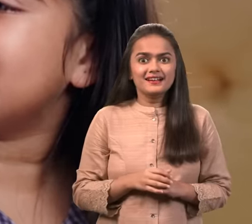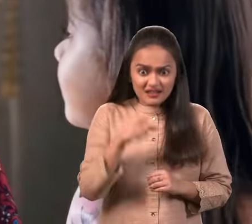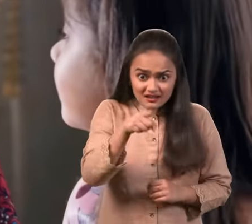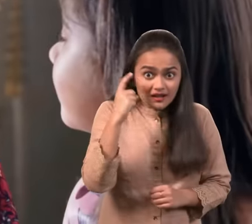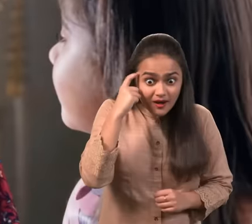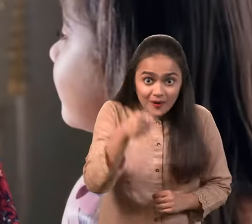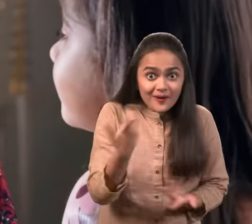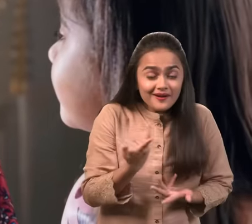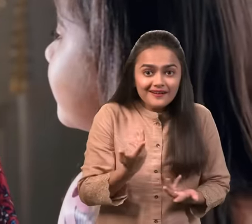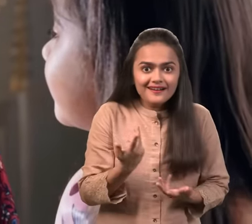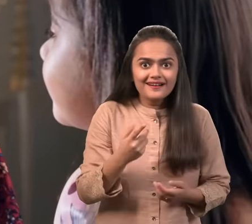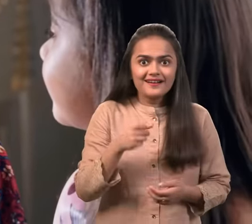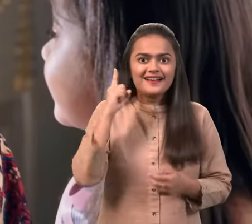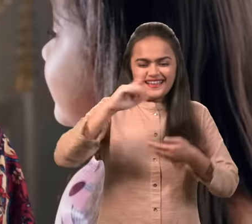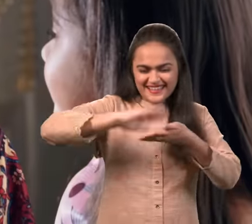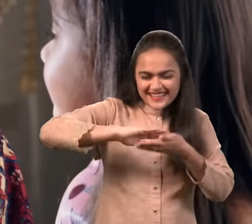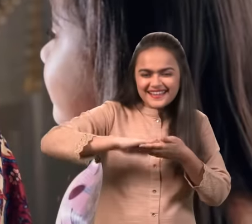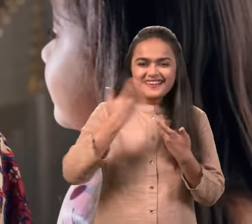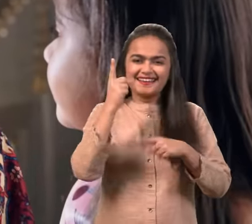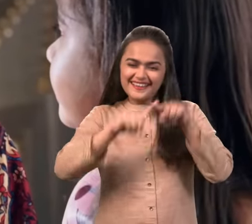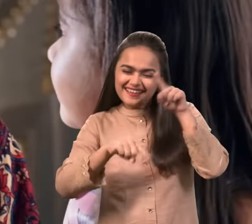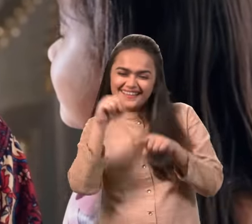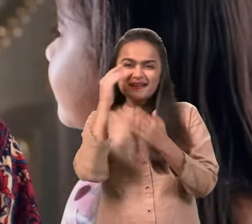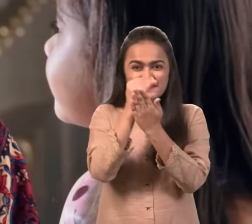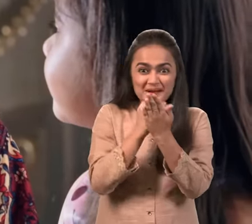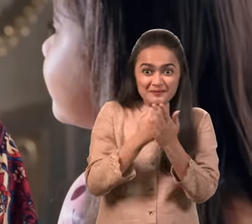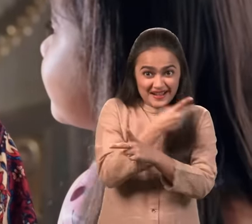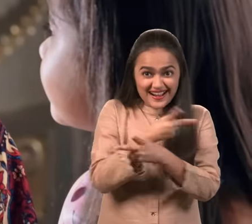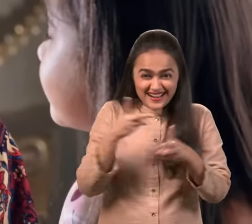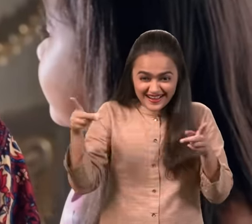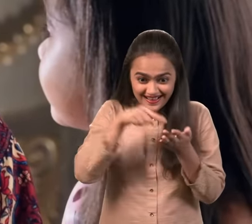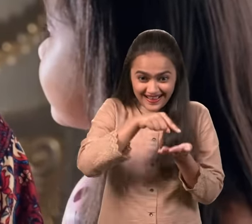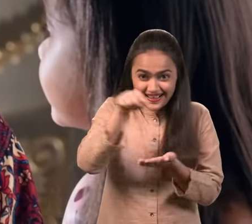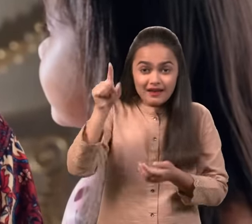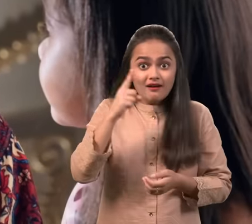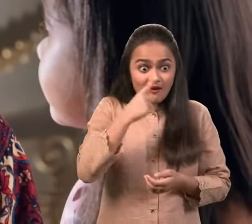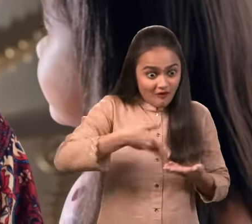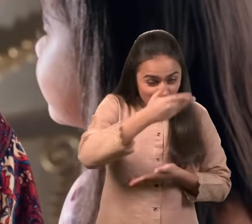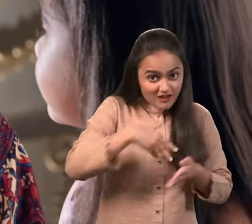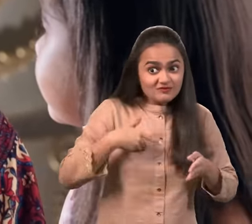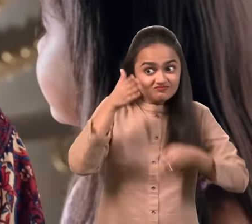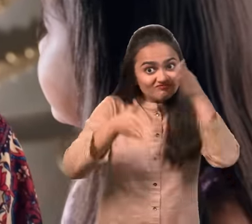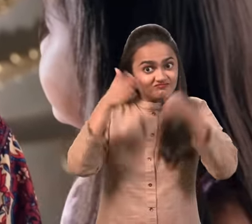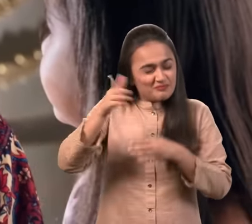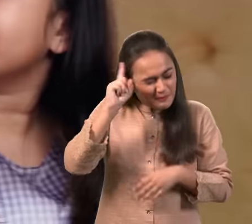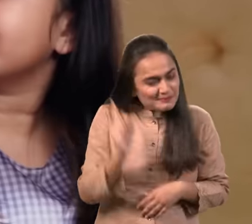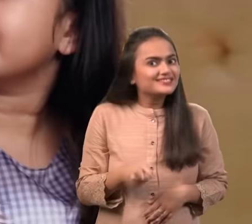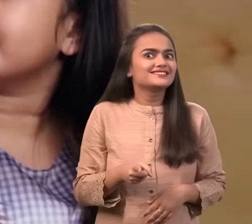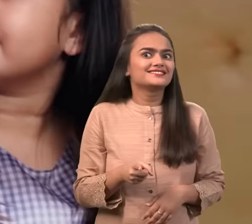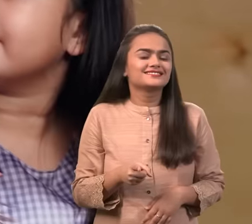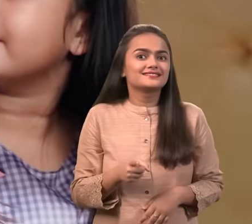पता है हीर, ये शादी ब्याह संगीत इन सब जगहों पर ना लड़कियों को हमेशा जाना